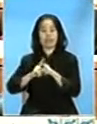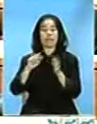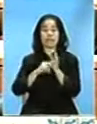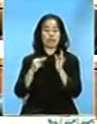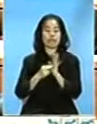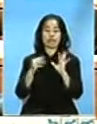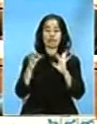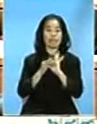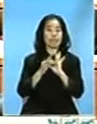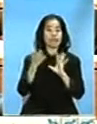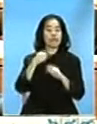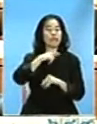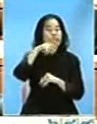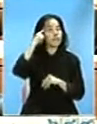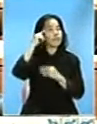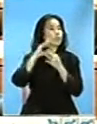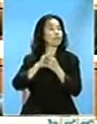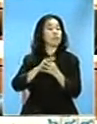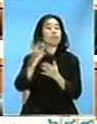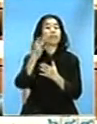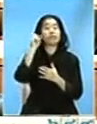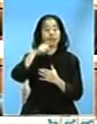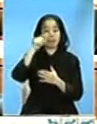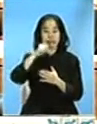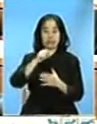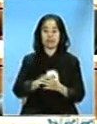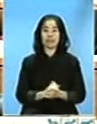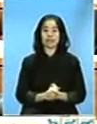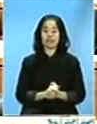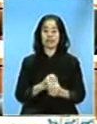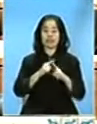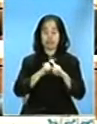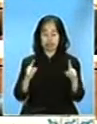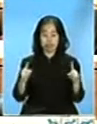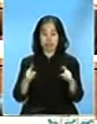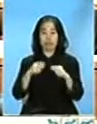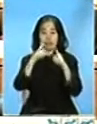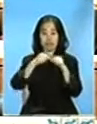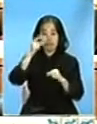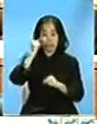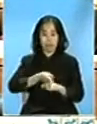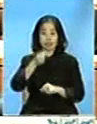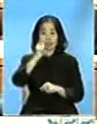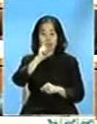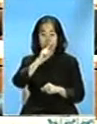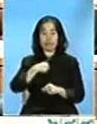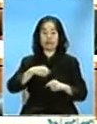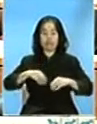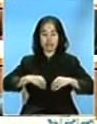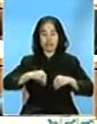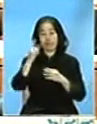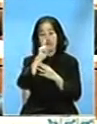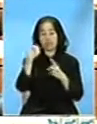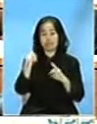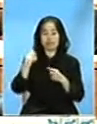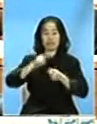ความกังวลหรือข้อกังวลที่ควรจะต้องนำมานึกถึงแต่ในความเป็นจริงแล้วต้องยอมรับนะครับว่าแม้เพื่อนสมา